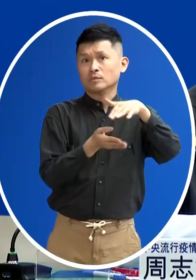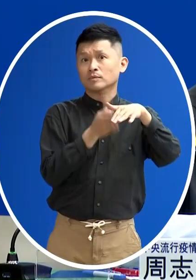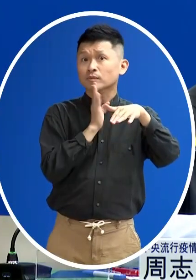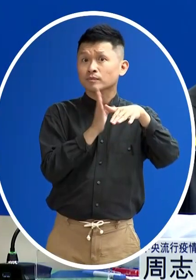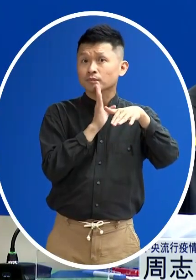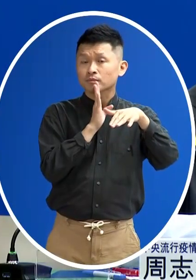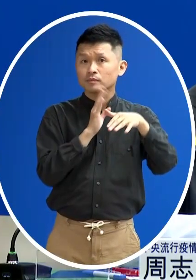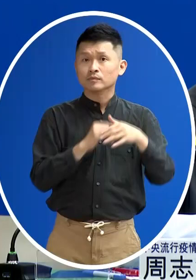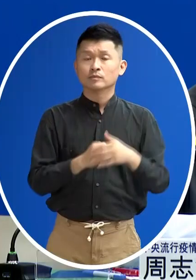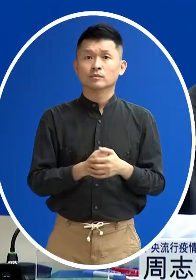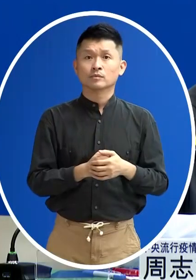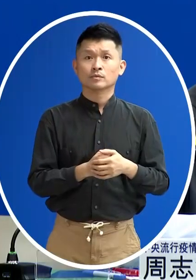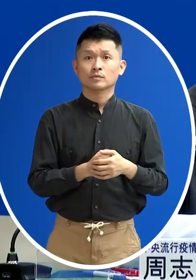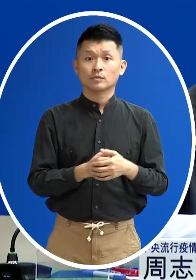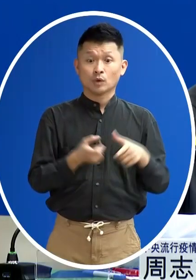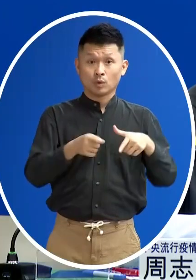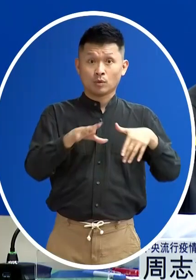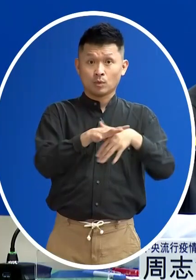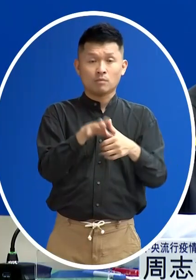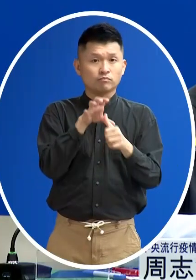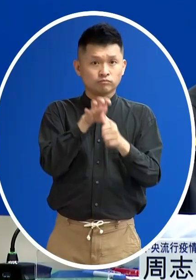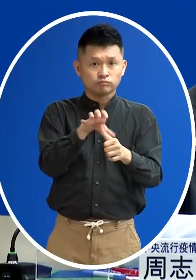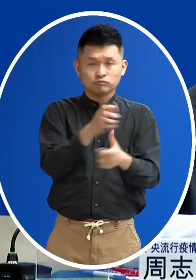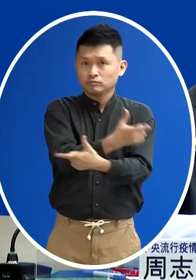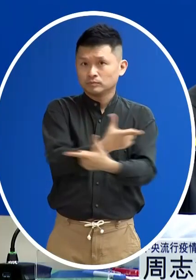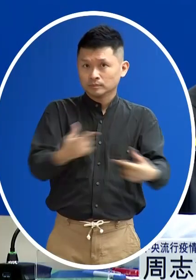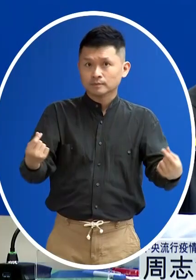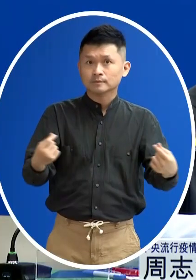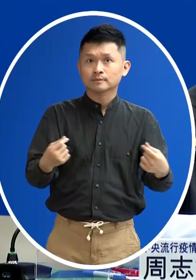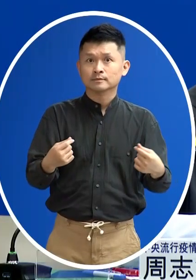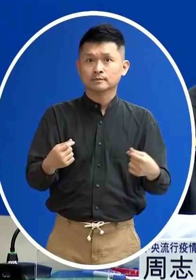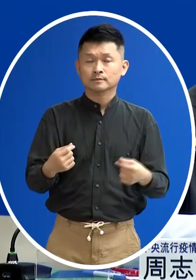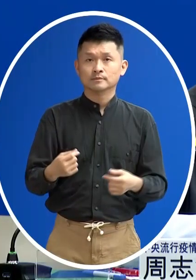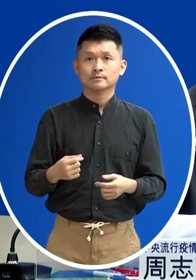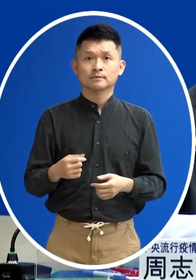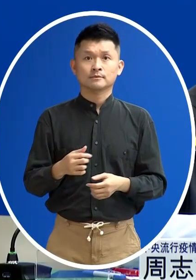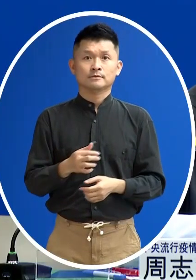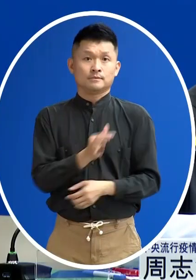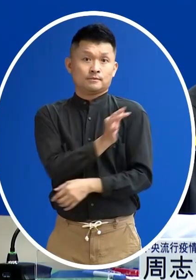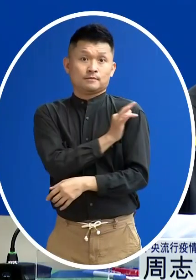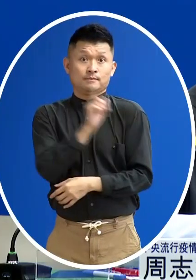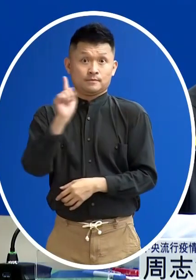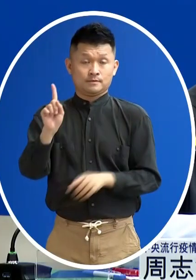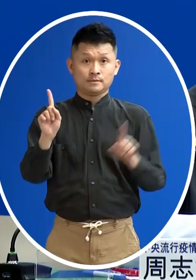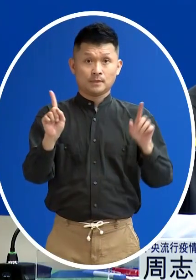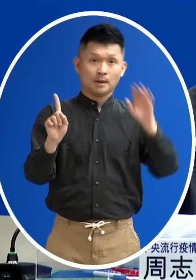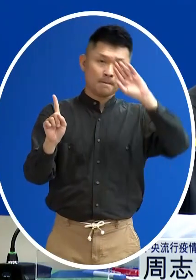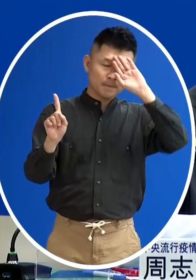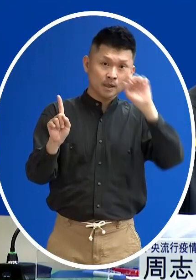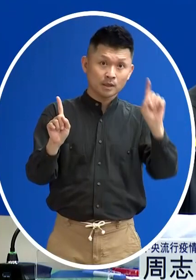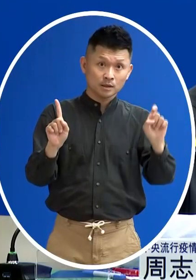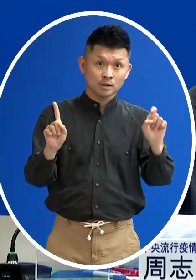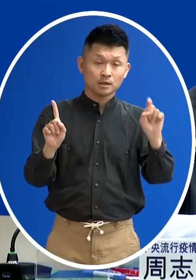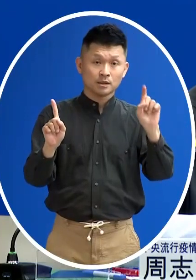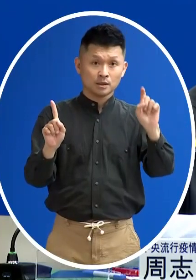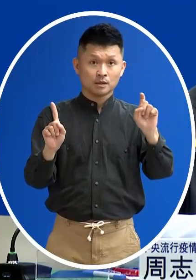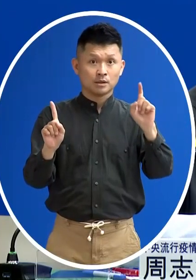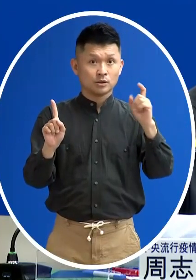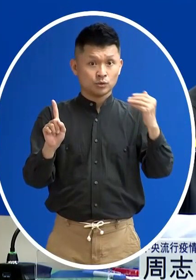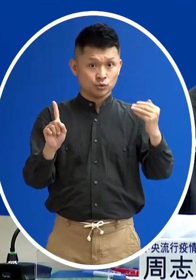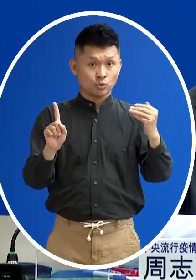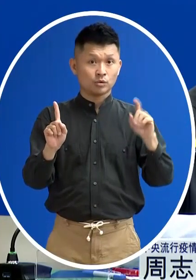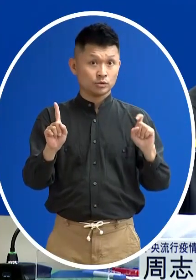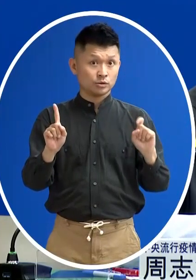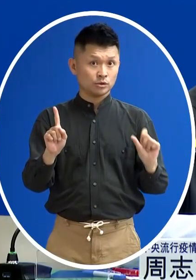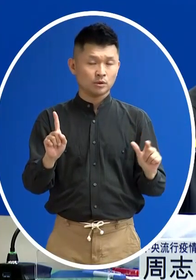上限，并不是说这个公文要求医院全部都要去按照这个1:9、1:12、1:15的方式来做调整，